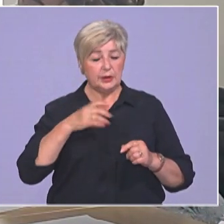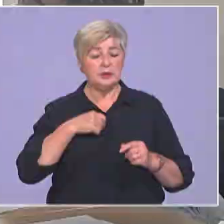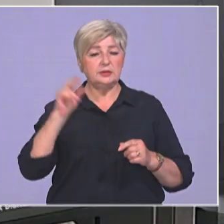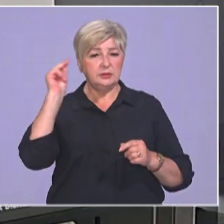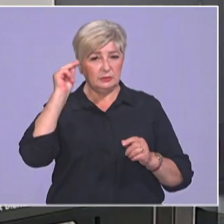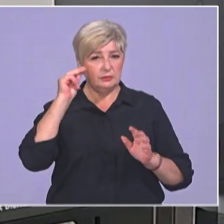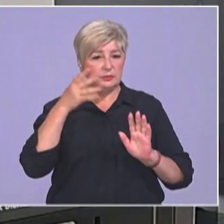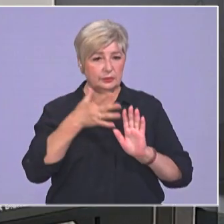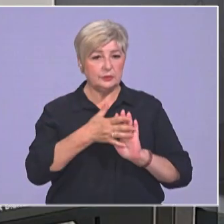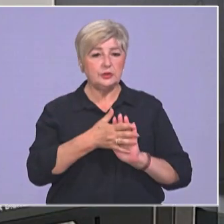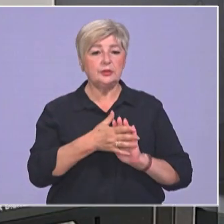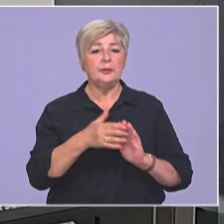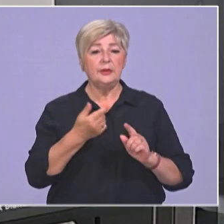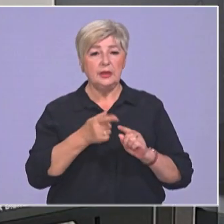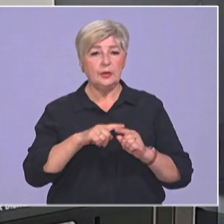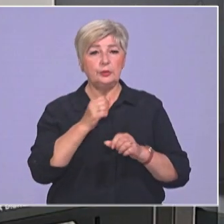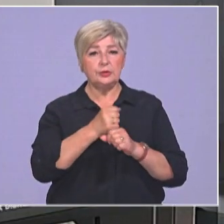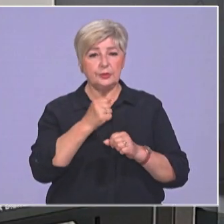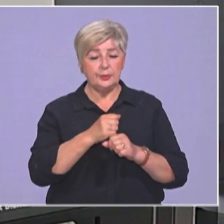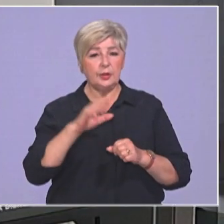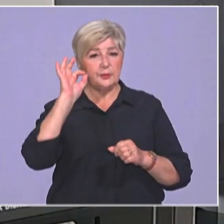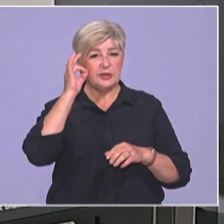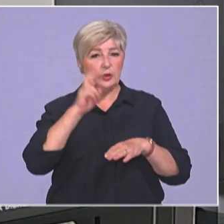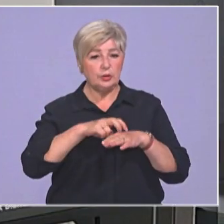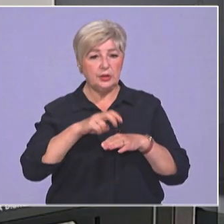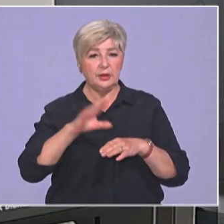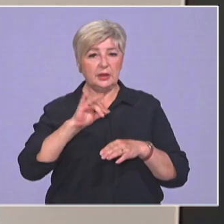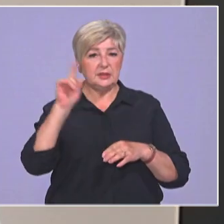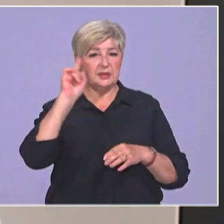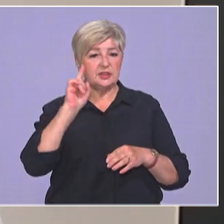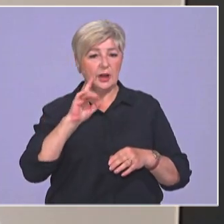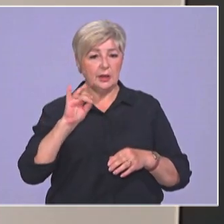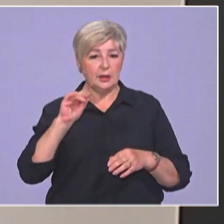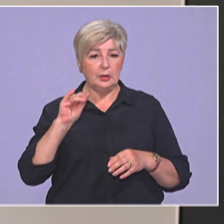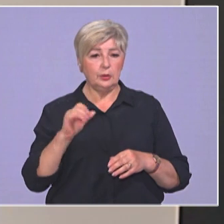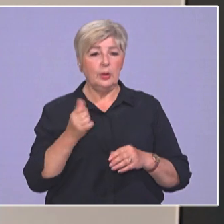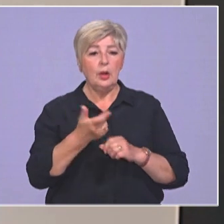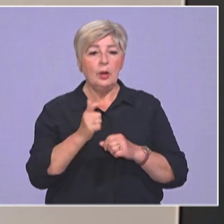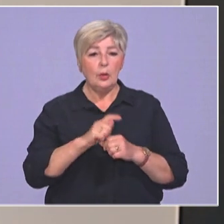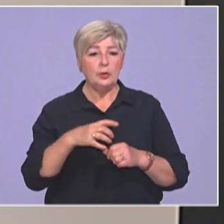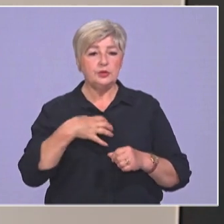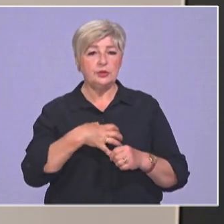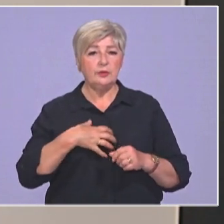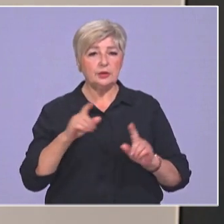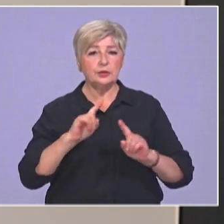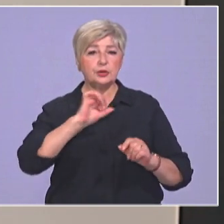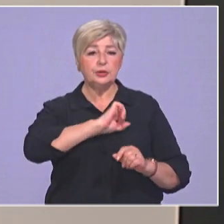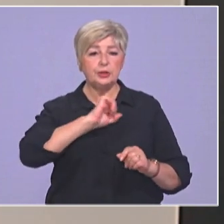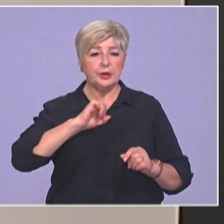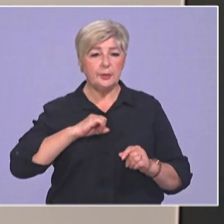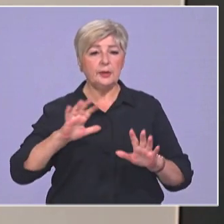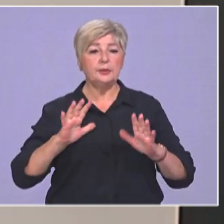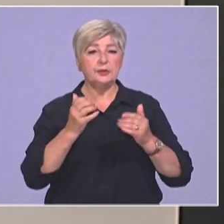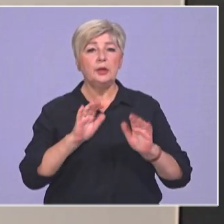програми, яку розробила психологиня з Ізраїлю Дафнія Шарон Максимов. Дуже важливо пояснити, що терапія відбувається не тільки